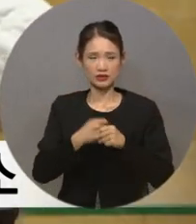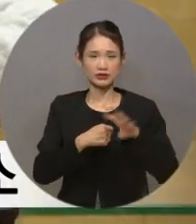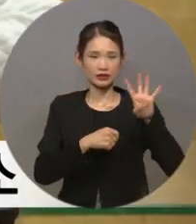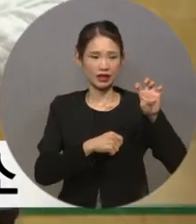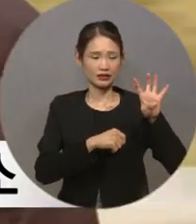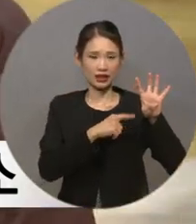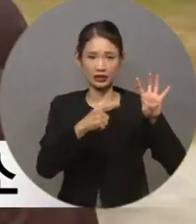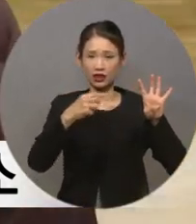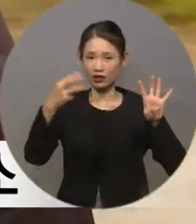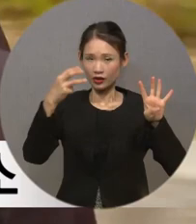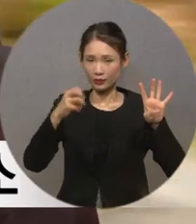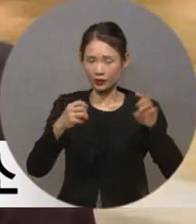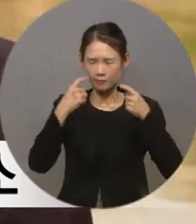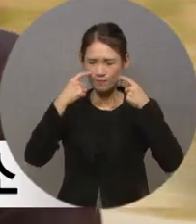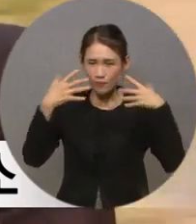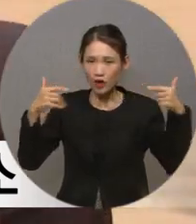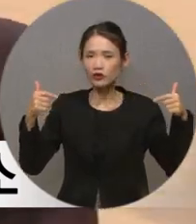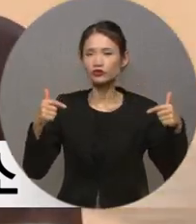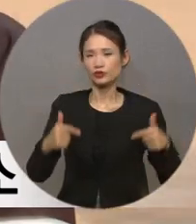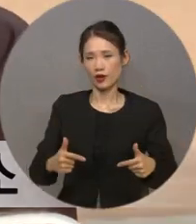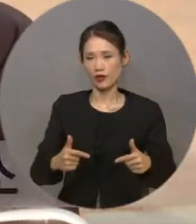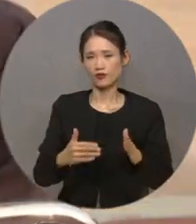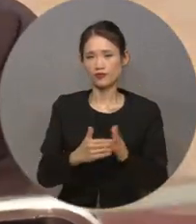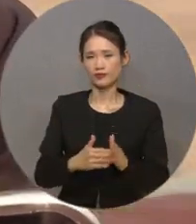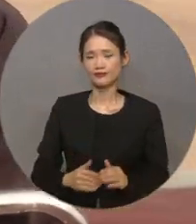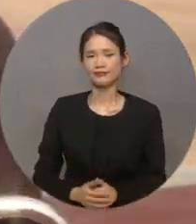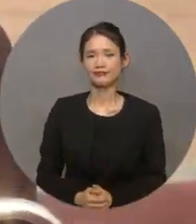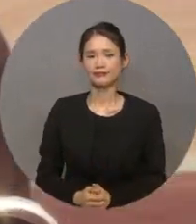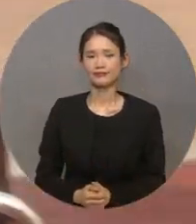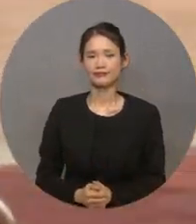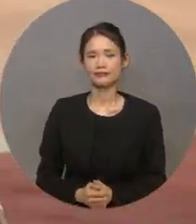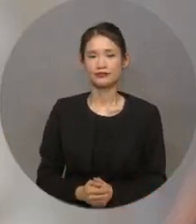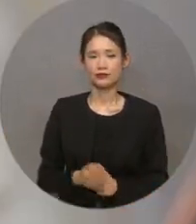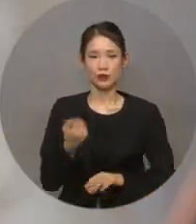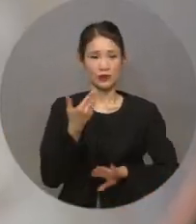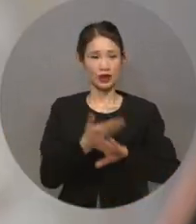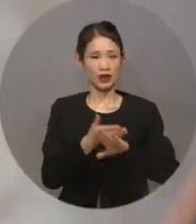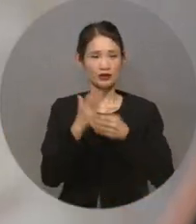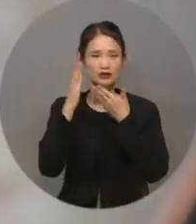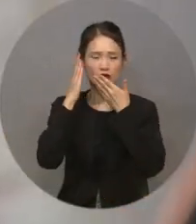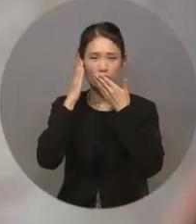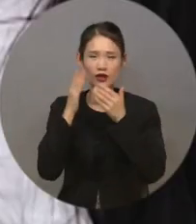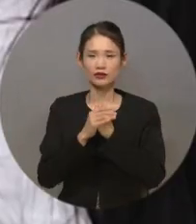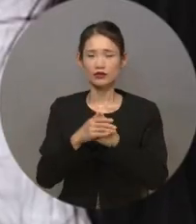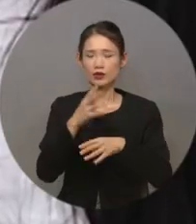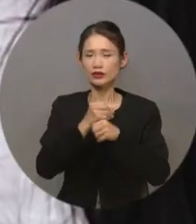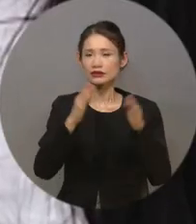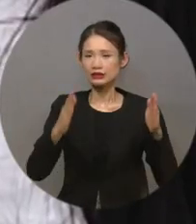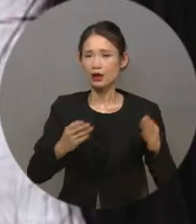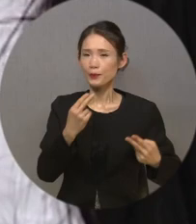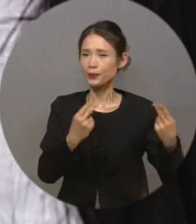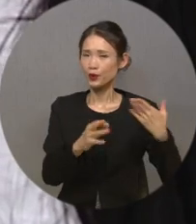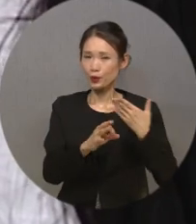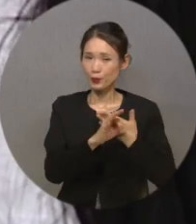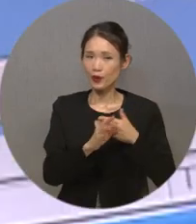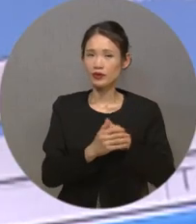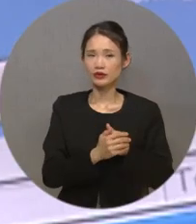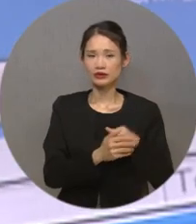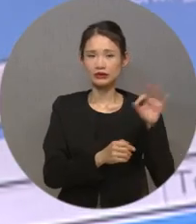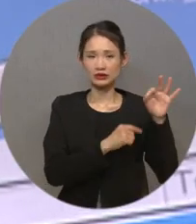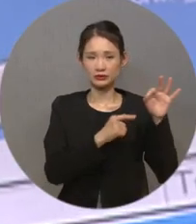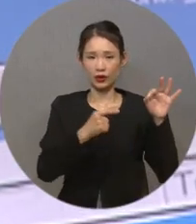43.3%로 뚜렷한 감소세를 보였습니다 이와는 달리 청각장애는 같은 기간 10.4%에서